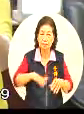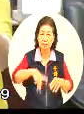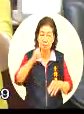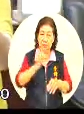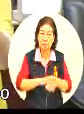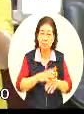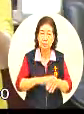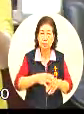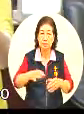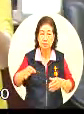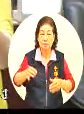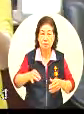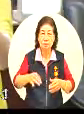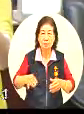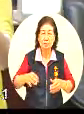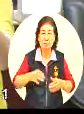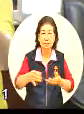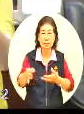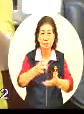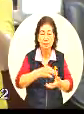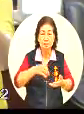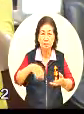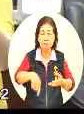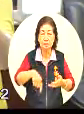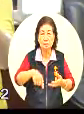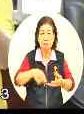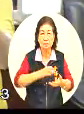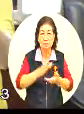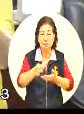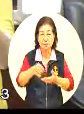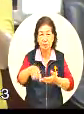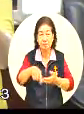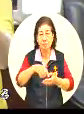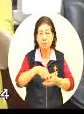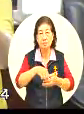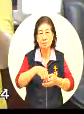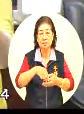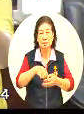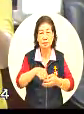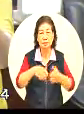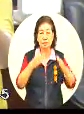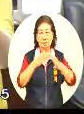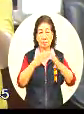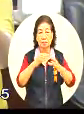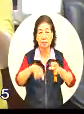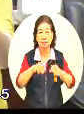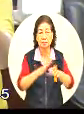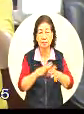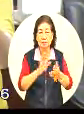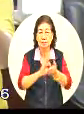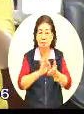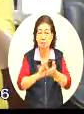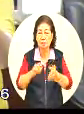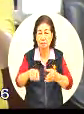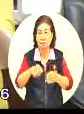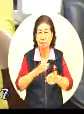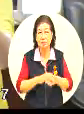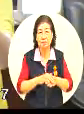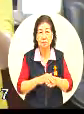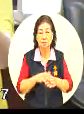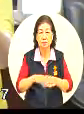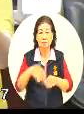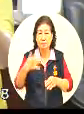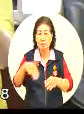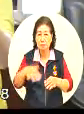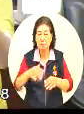保持通畅。那即使卫生所，那他也是要维持原使用状况，即使卫生